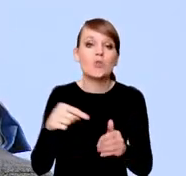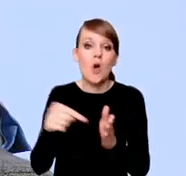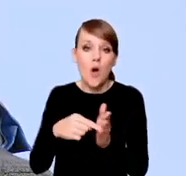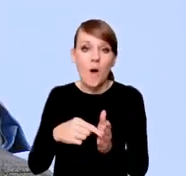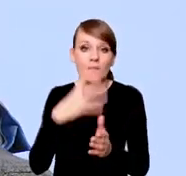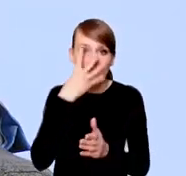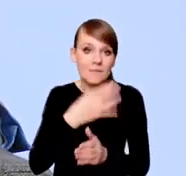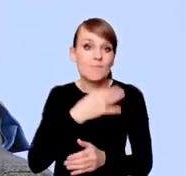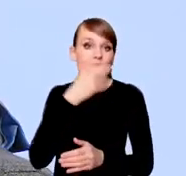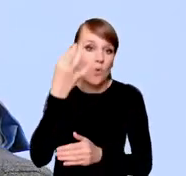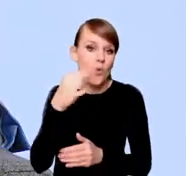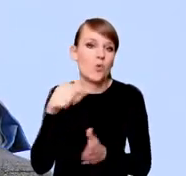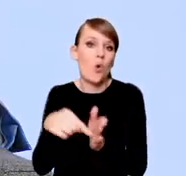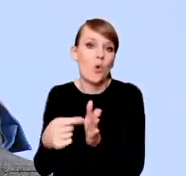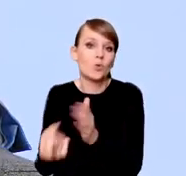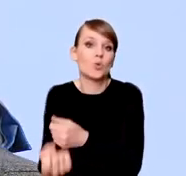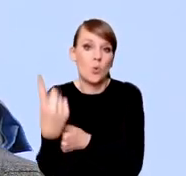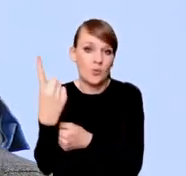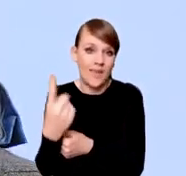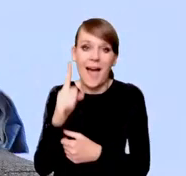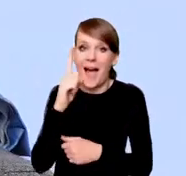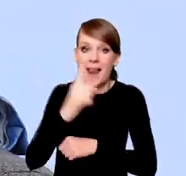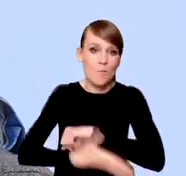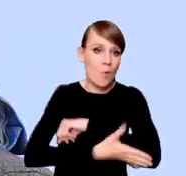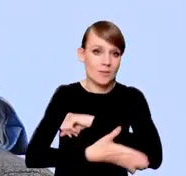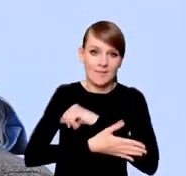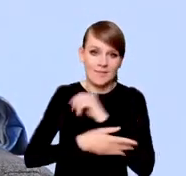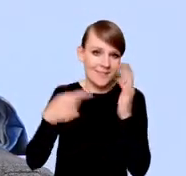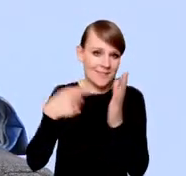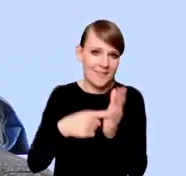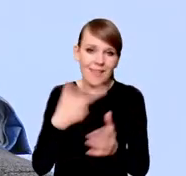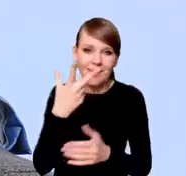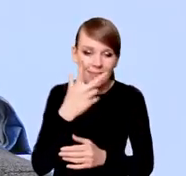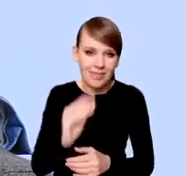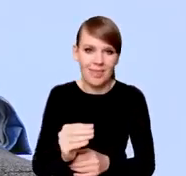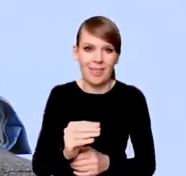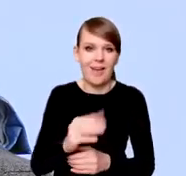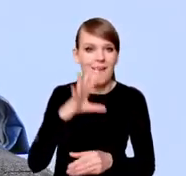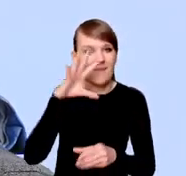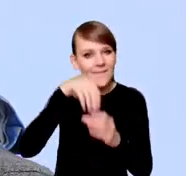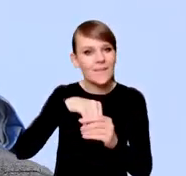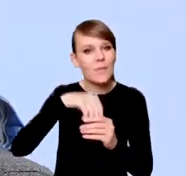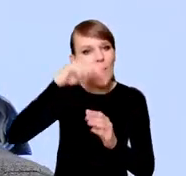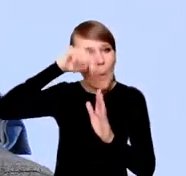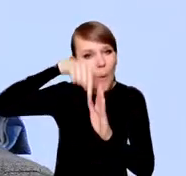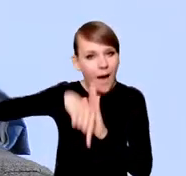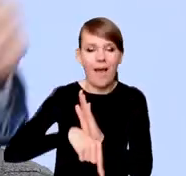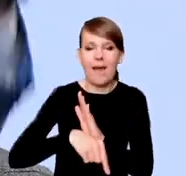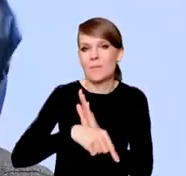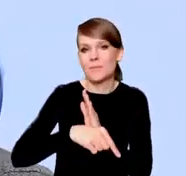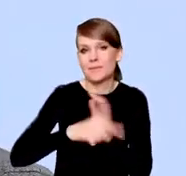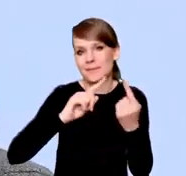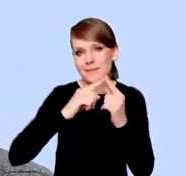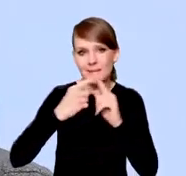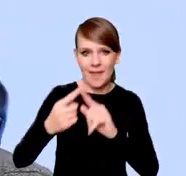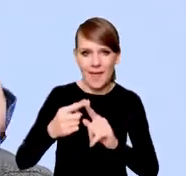podstawowa rzecz, że to jest właśnie ta głębsza, strategiczna idea,